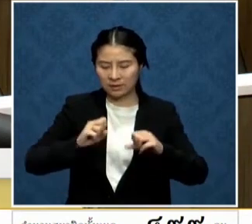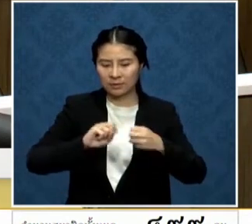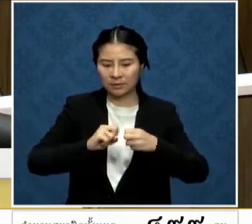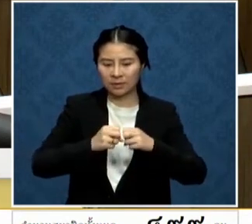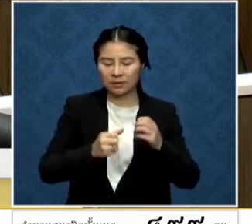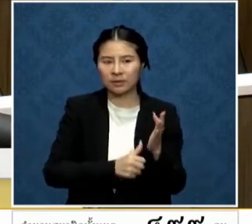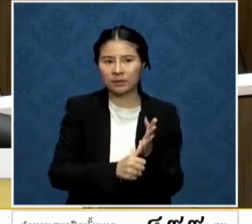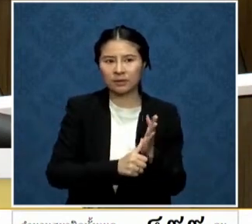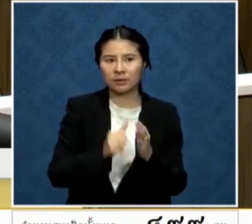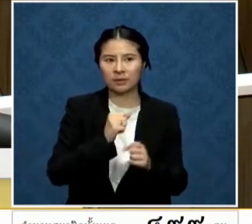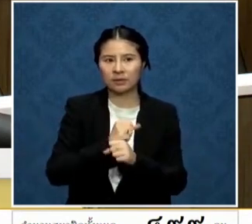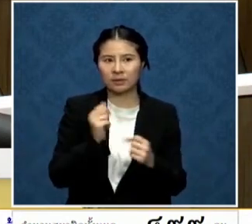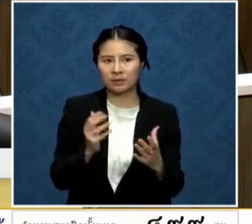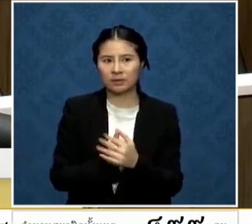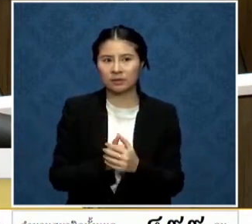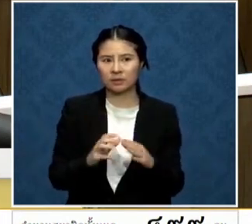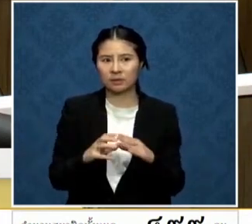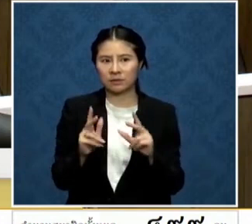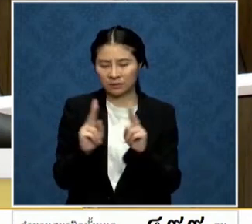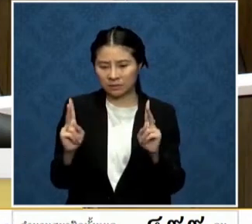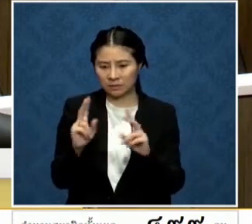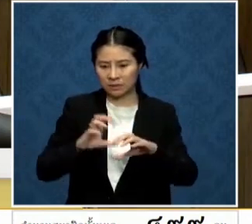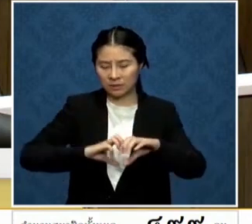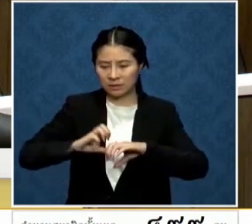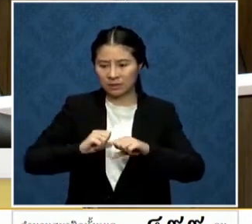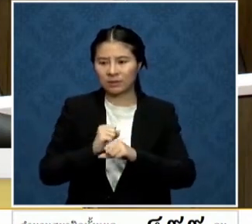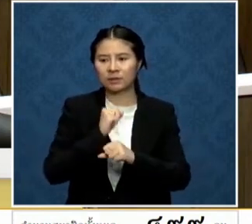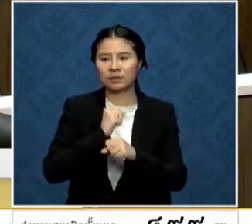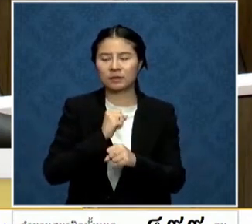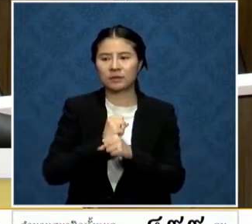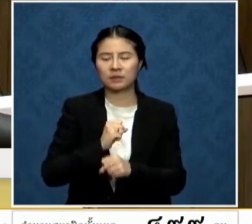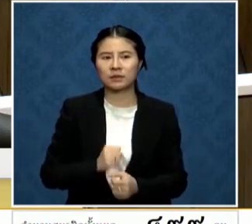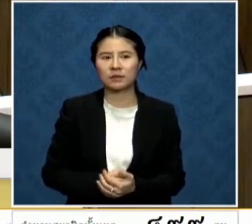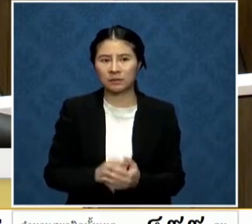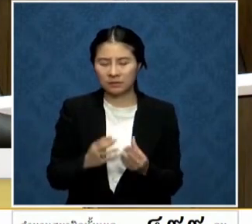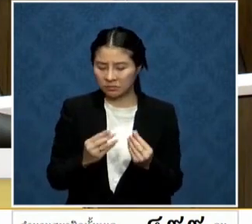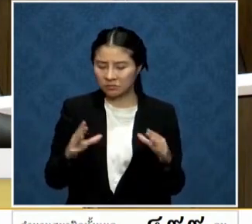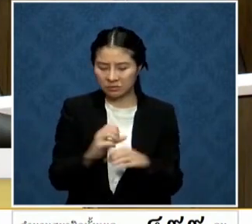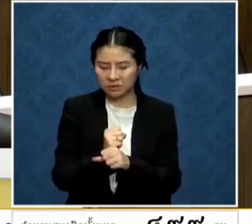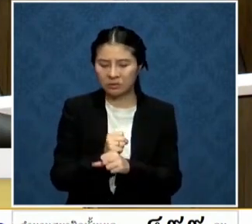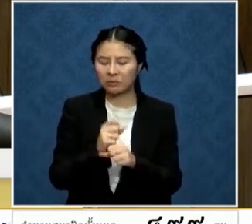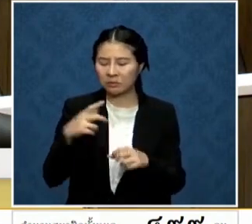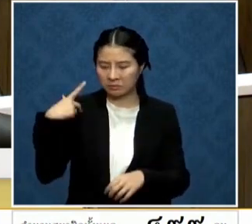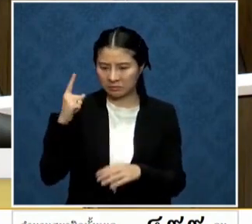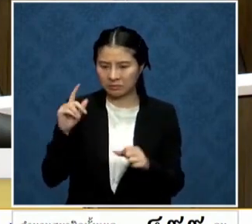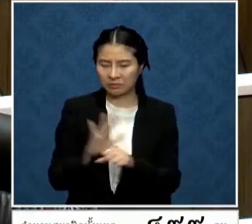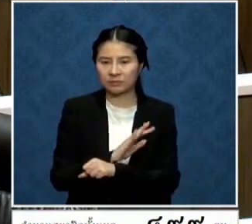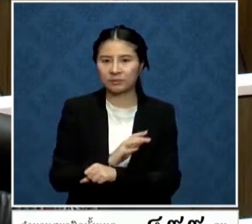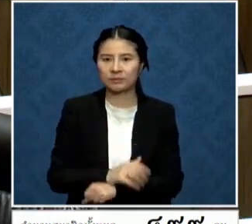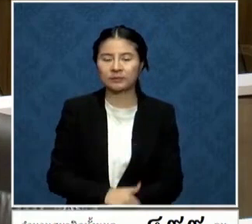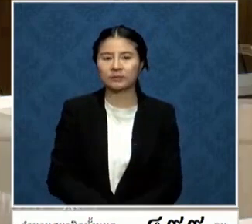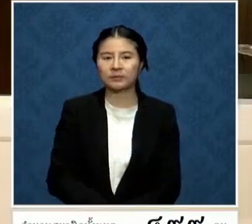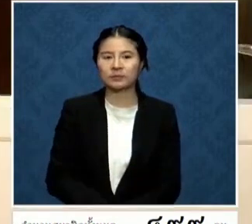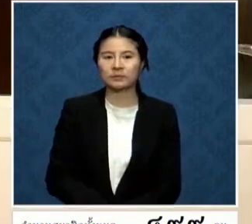ไม่จะส่งให้กรรมาธิการสามัญอีกหรือเปล่าก็ไม่รู้ก็หวังว่าจะทำอะไรให้มันเป็นชิ้นเป็นอันนะครับผมก็จะรอดูครับท่านประธานขอบคุณ